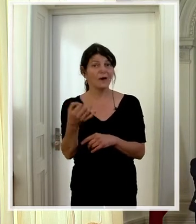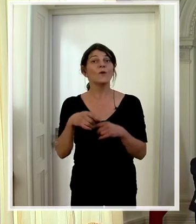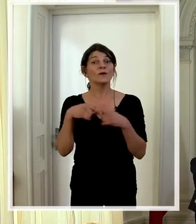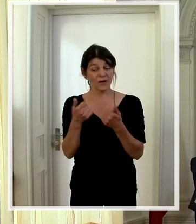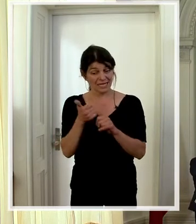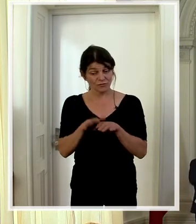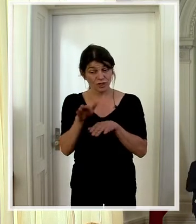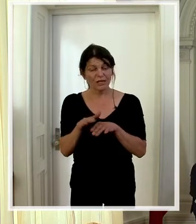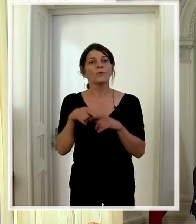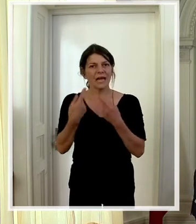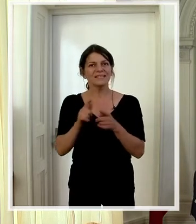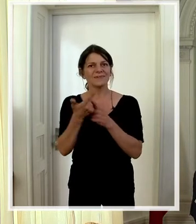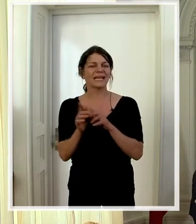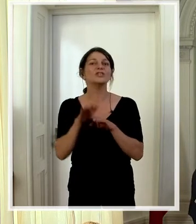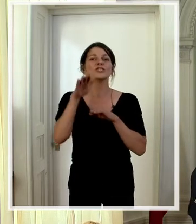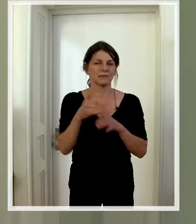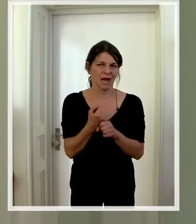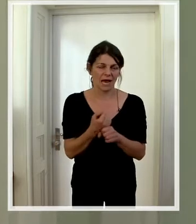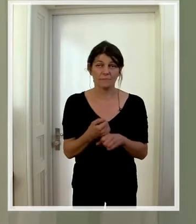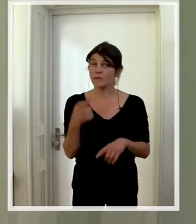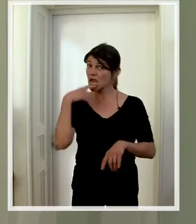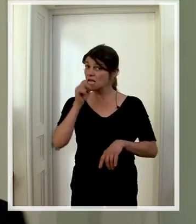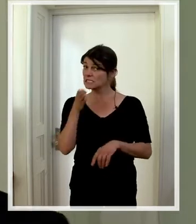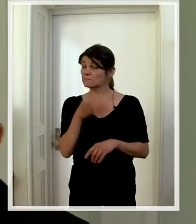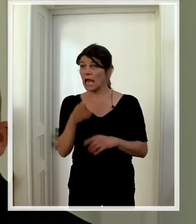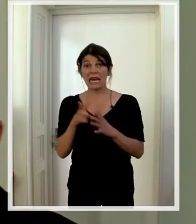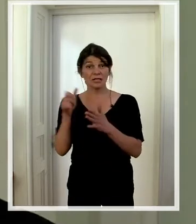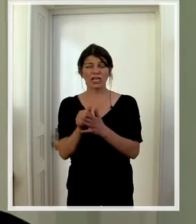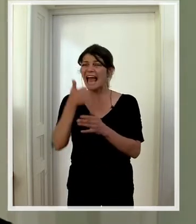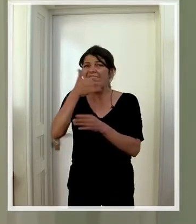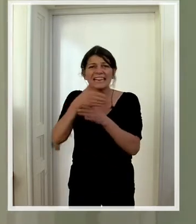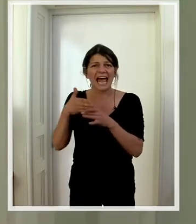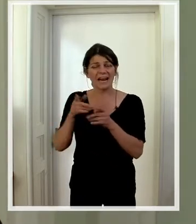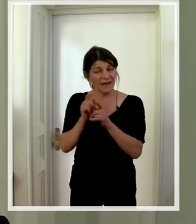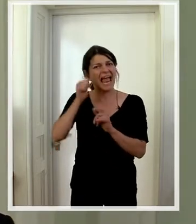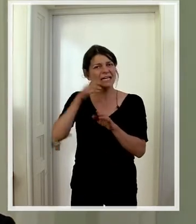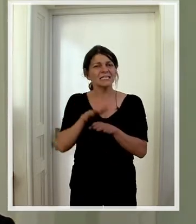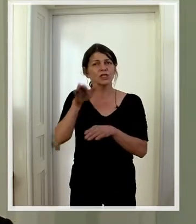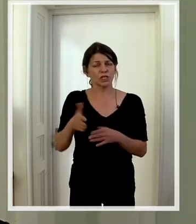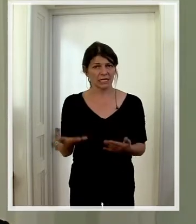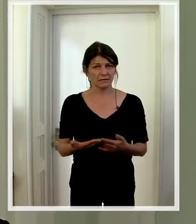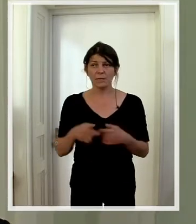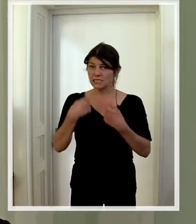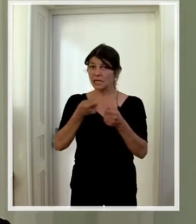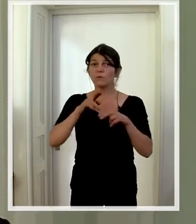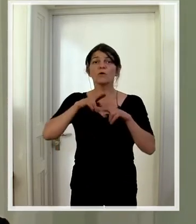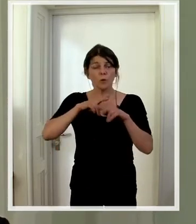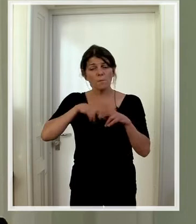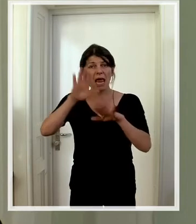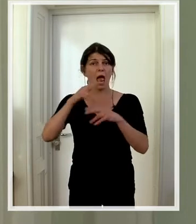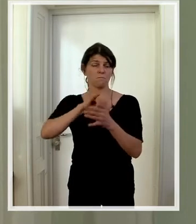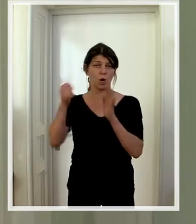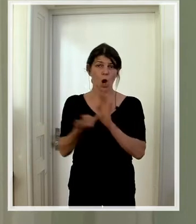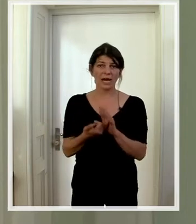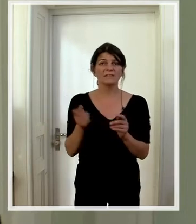Schritt machen. Zwangsläufig, die S-Bahn Liechtenstein ist ein Element, ist ein erster Schritt. Genau gleich gibt es andere Projekte, wie den Industriezubringer